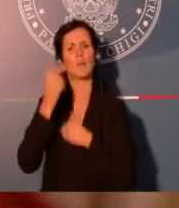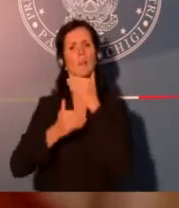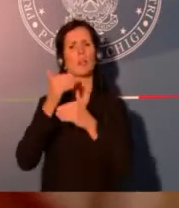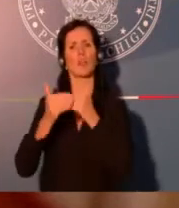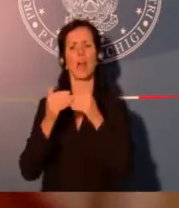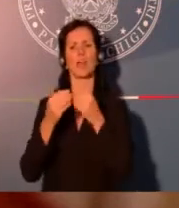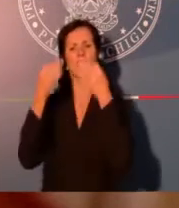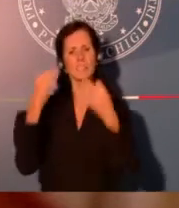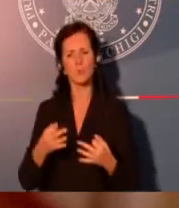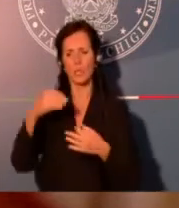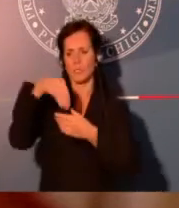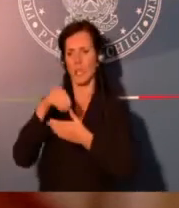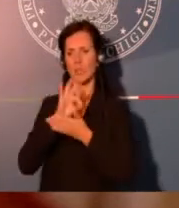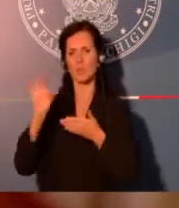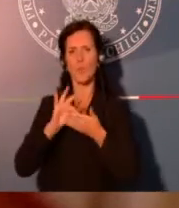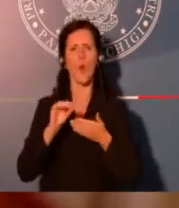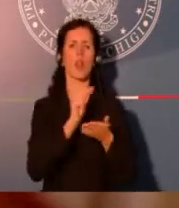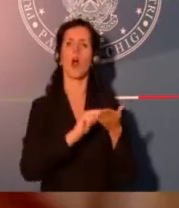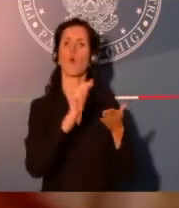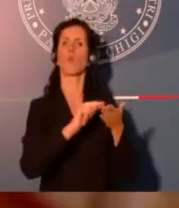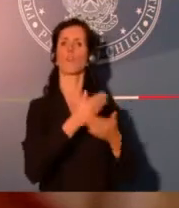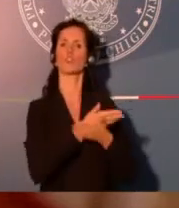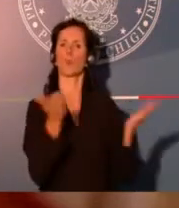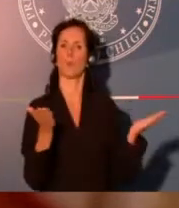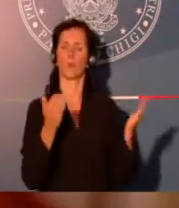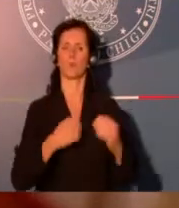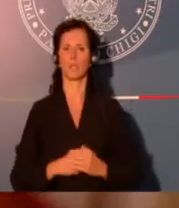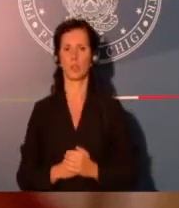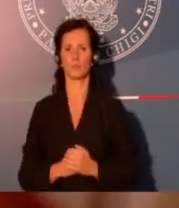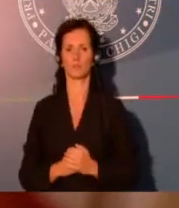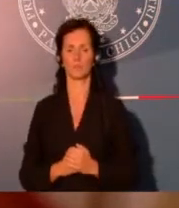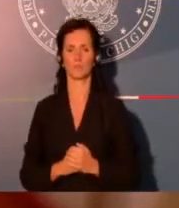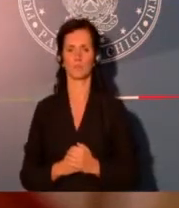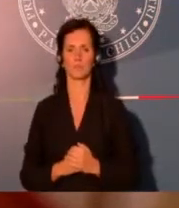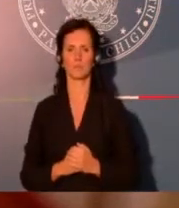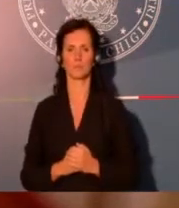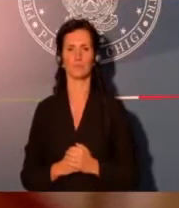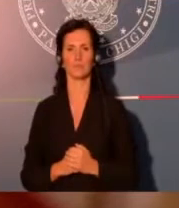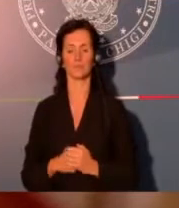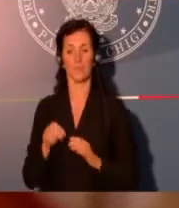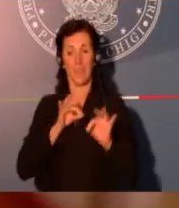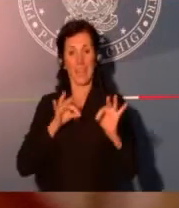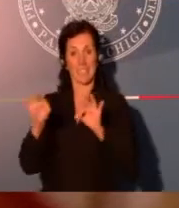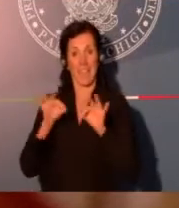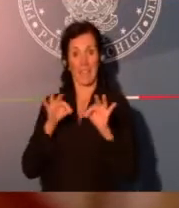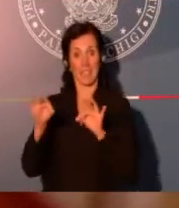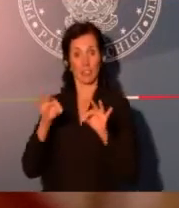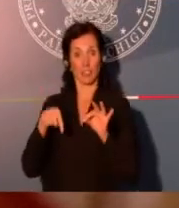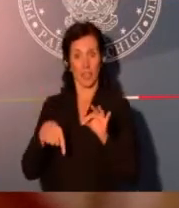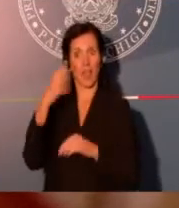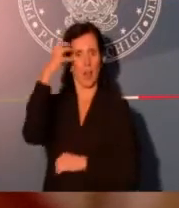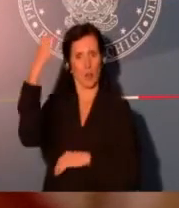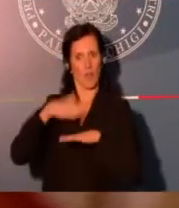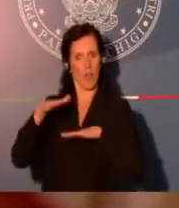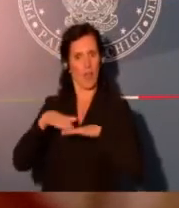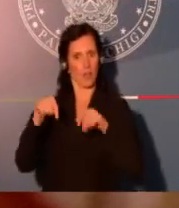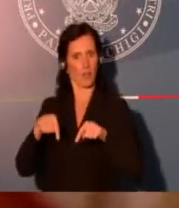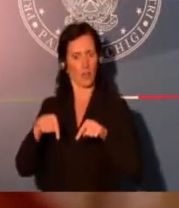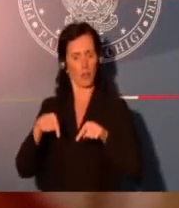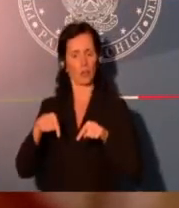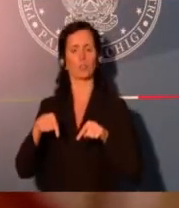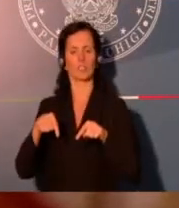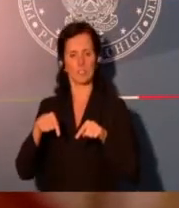scuole, negli uffici pubblici. Questa strategia che stiamo attuando adesso muove da